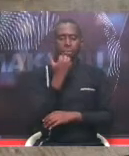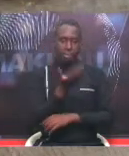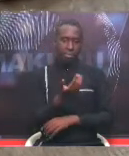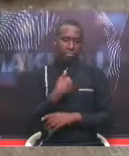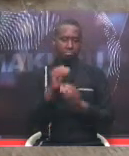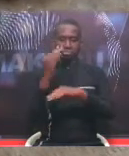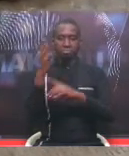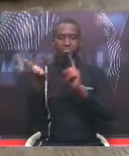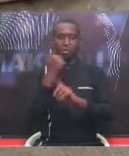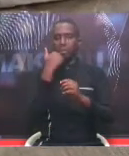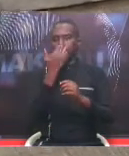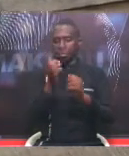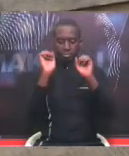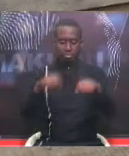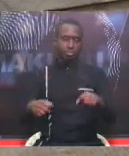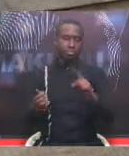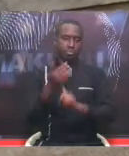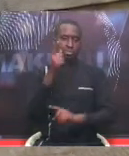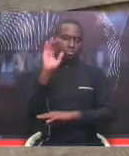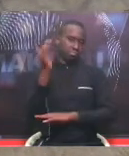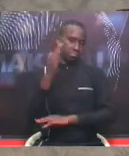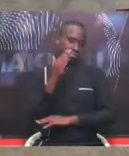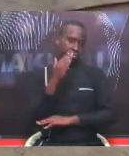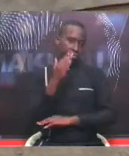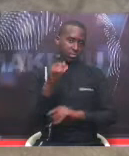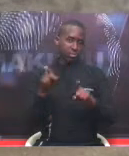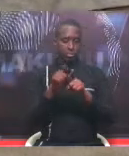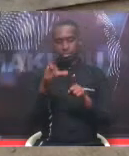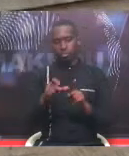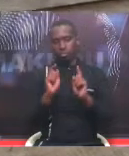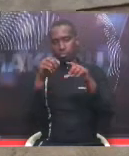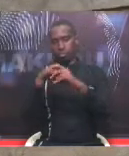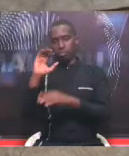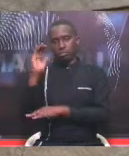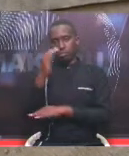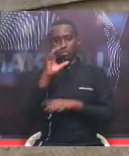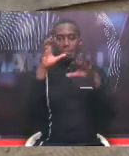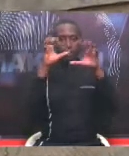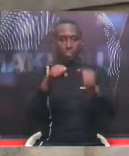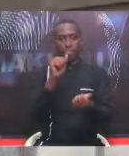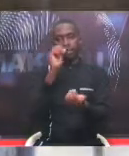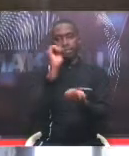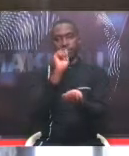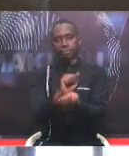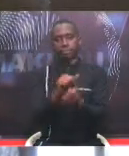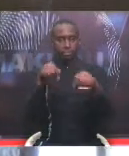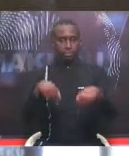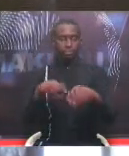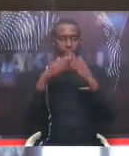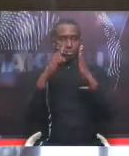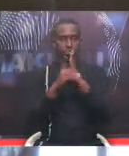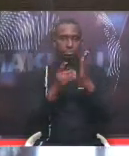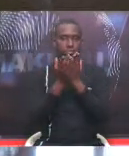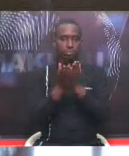nabona nta bushobozi mfite bwo kuba nabona ibyo biti n'iyo umuntu agiye mu ishyamba baramufata bakamufunga ino umuyobozi w'akarere ka